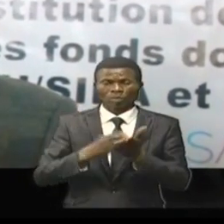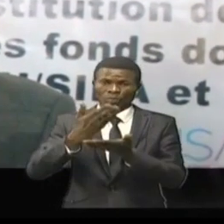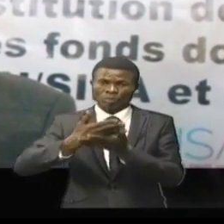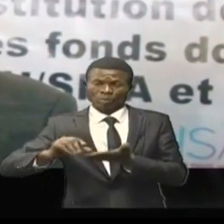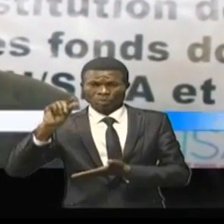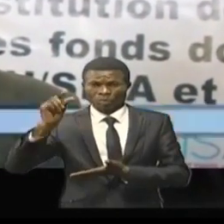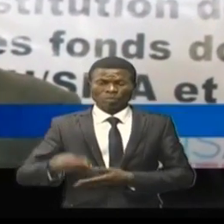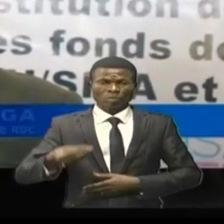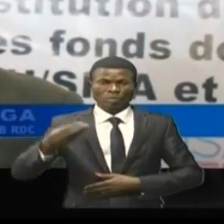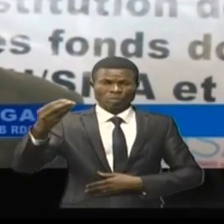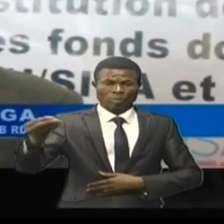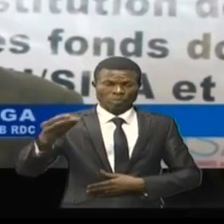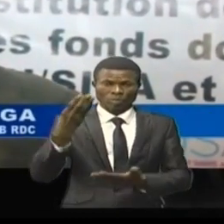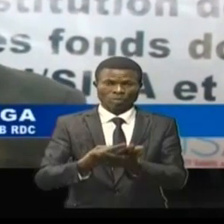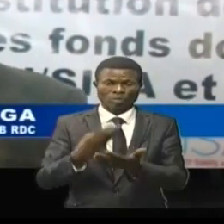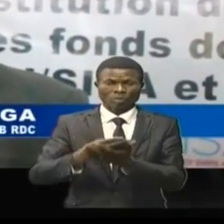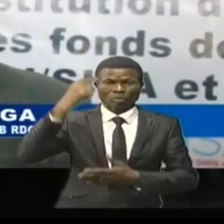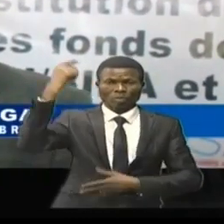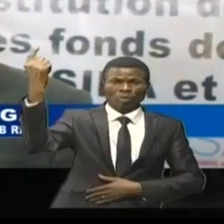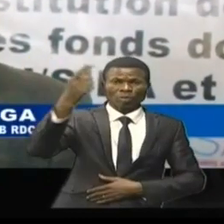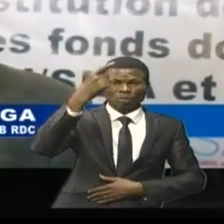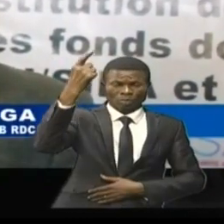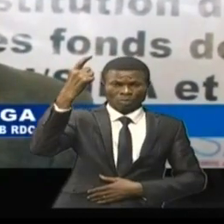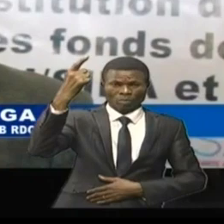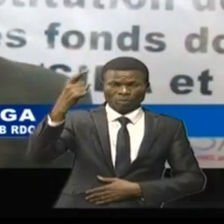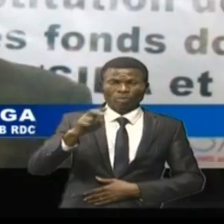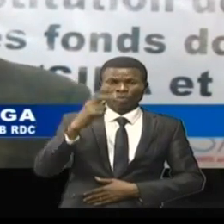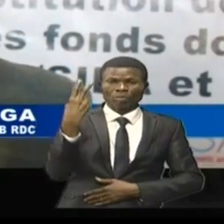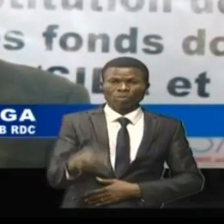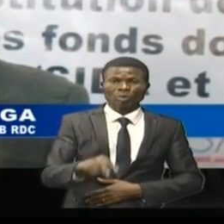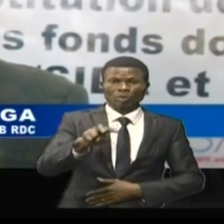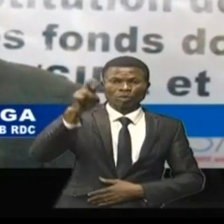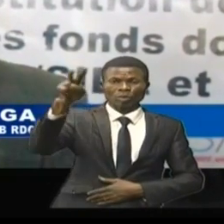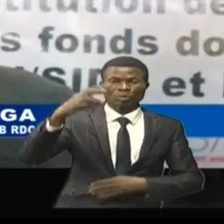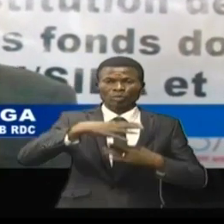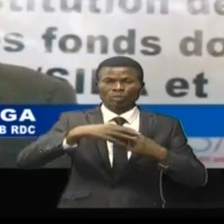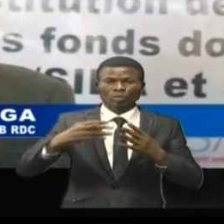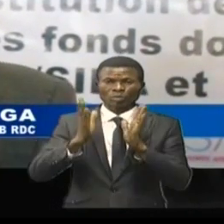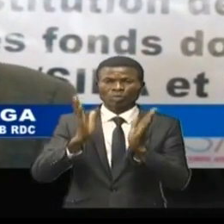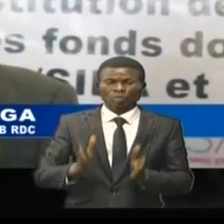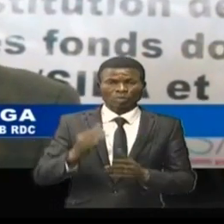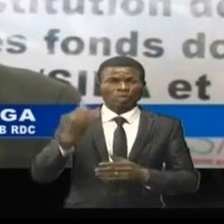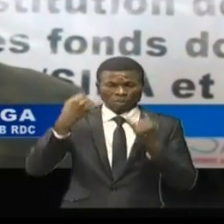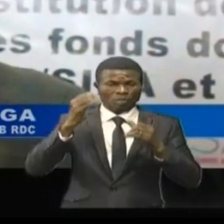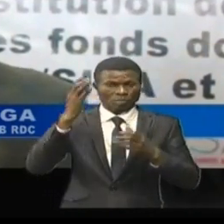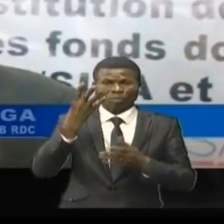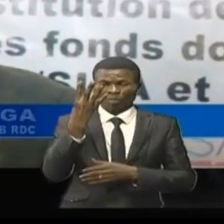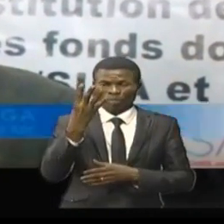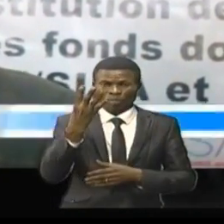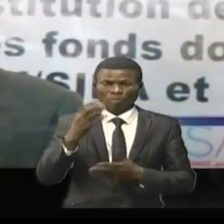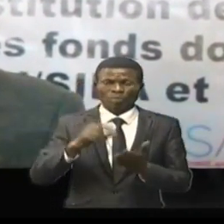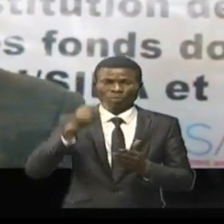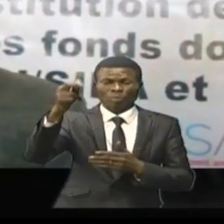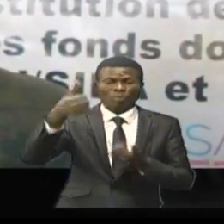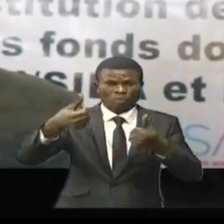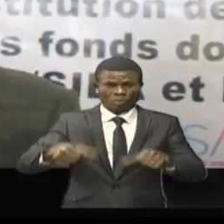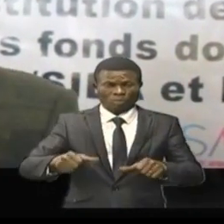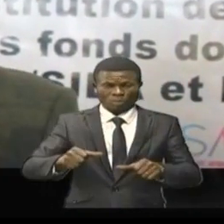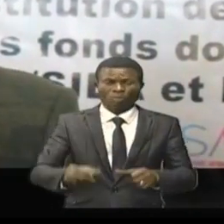été versée au Fonds mondial, une enveloppe de 2 millions de dollars. Nous avons des informations que les 4 millions qui restent seront